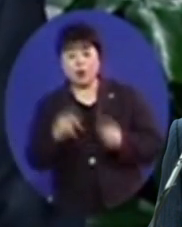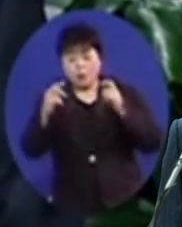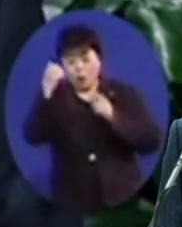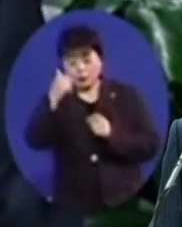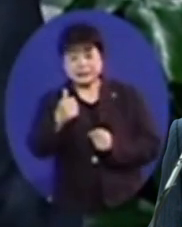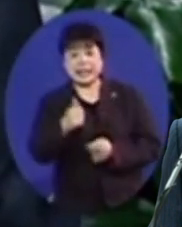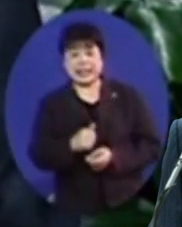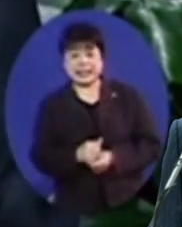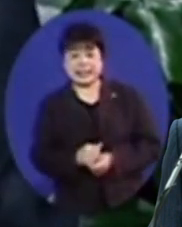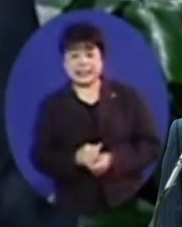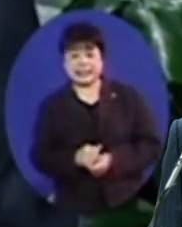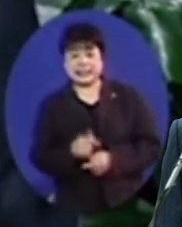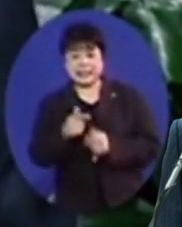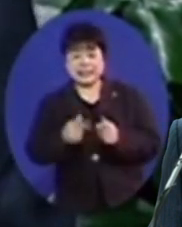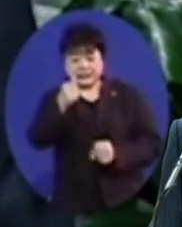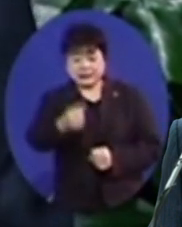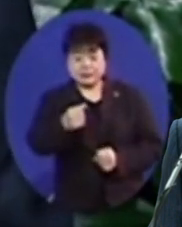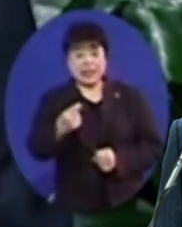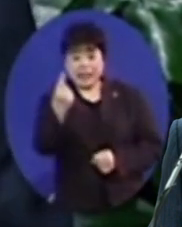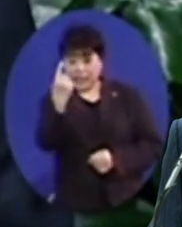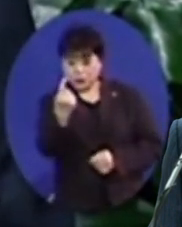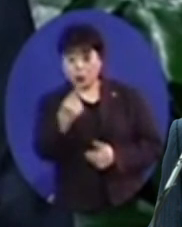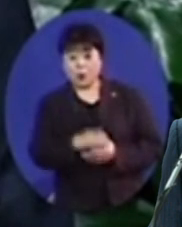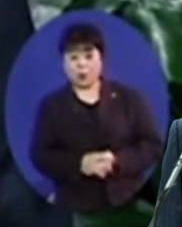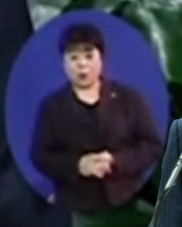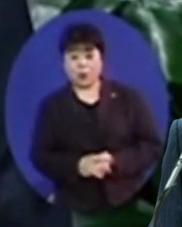제구인 지팽이 가지고